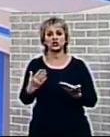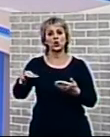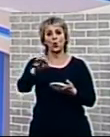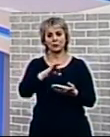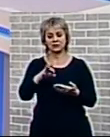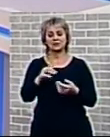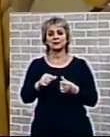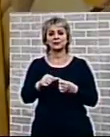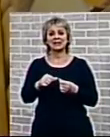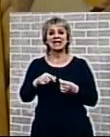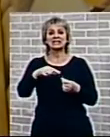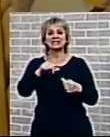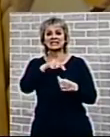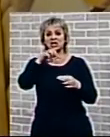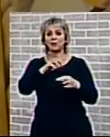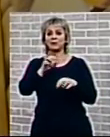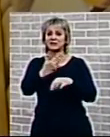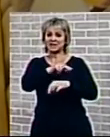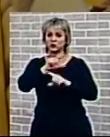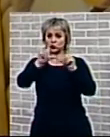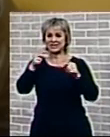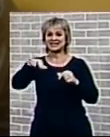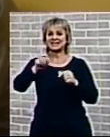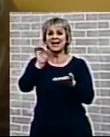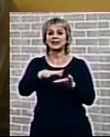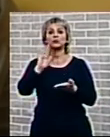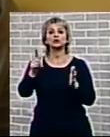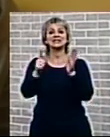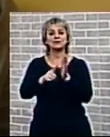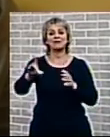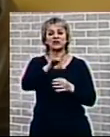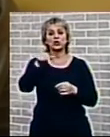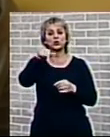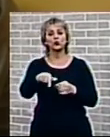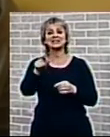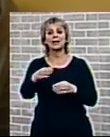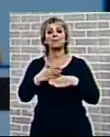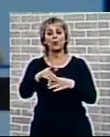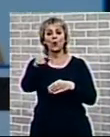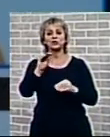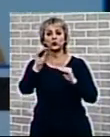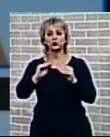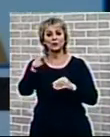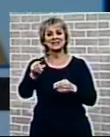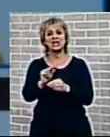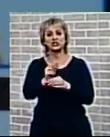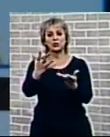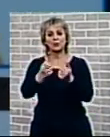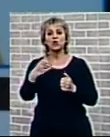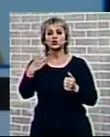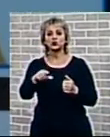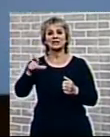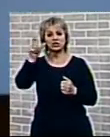области. Сосудистый центр в Волгодонске станет 7-м в регионе. Квалифицированную помощь и удобство лечения получат